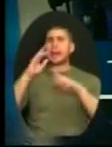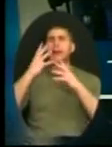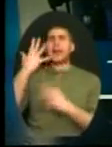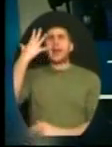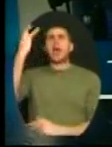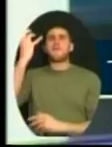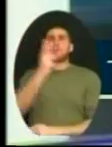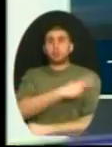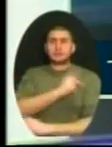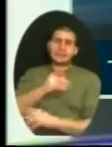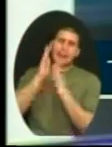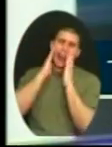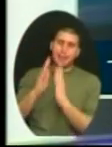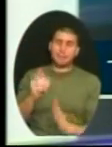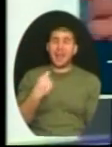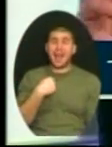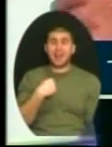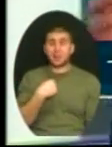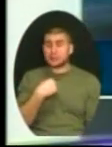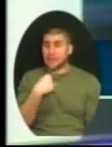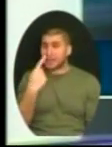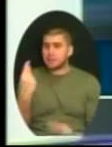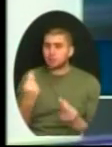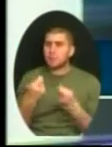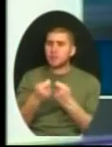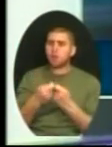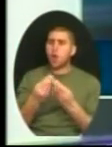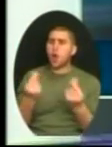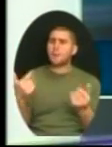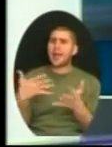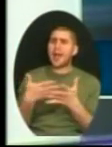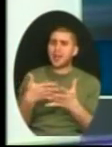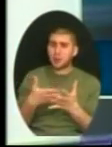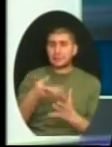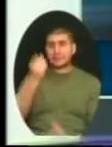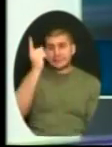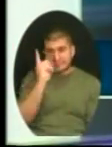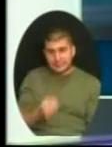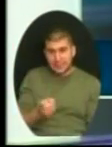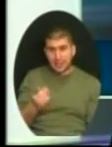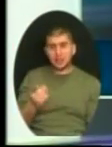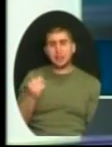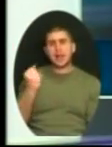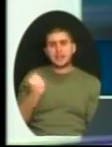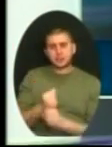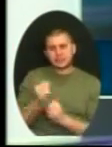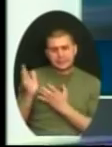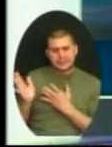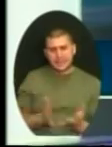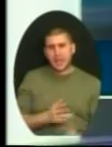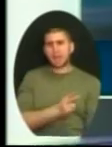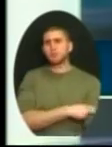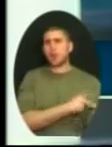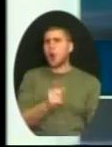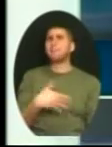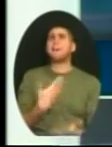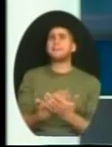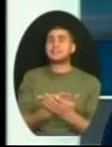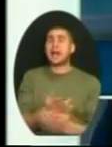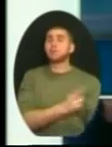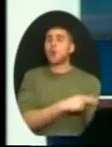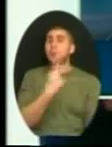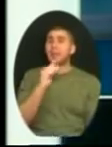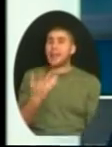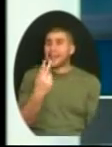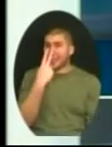המשטרה, הוא צריך להאמין לה, אבל אני רוצה להגיד משהו, משהו כן. על, חומר, על חומר חקירות. צריך לה, פעם אחת ולתמיד לעשות סדר, המשטרה לא ממליצה, המשטרה